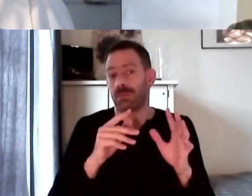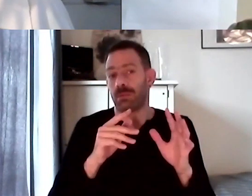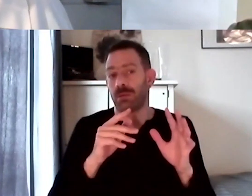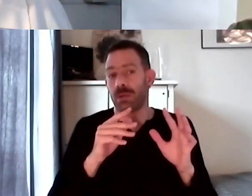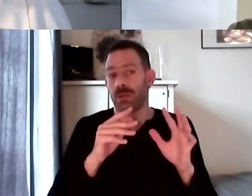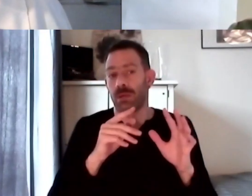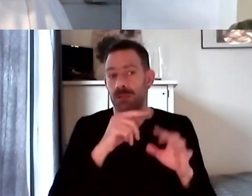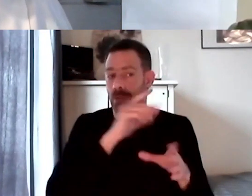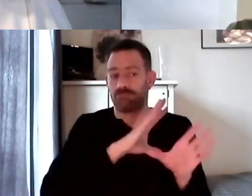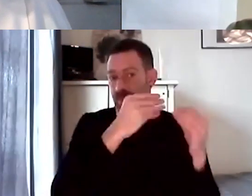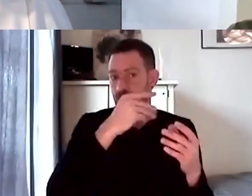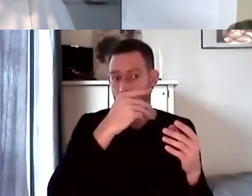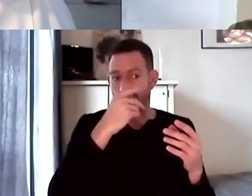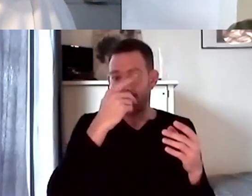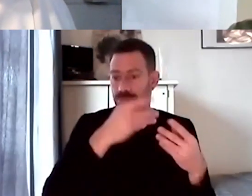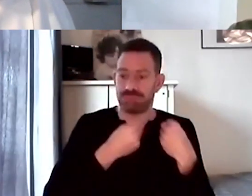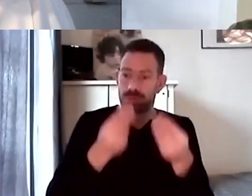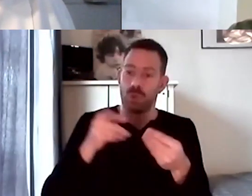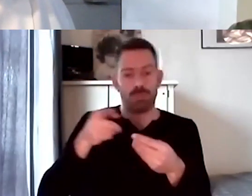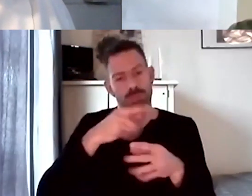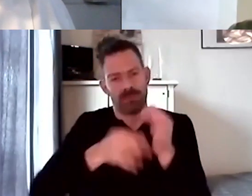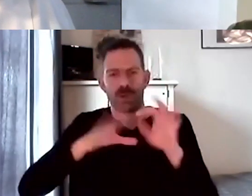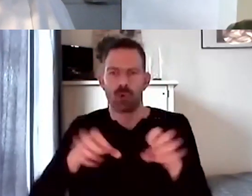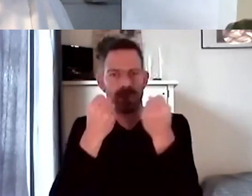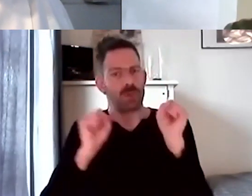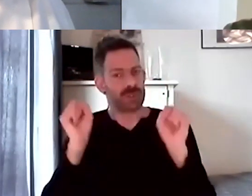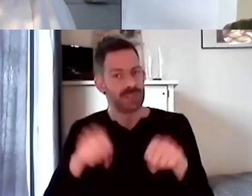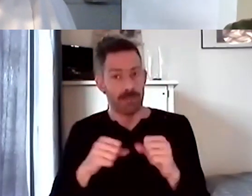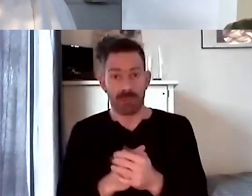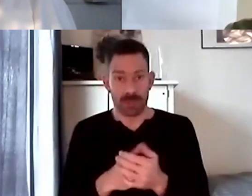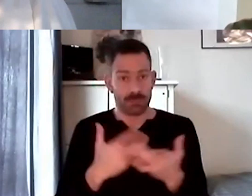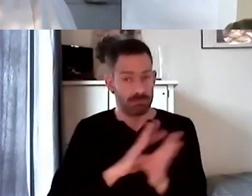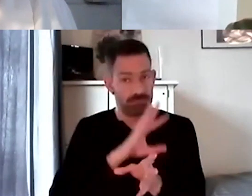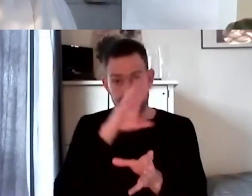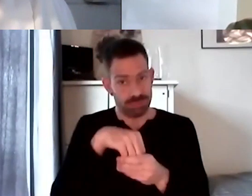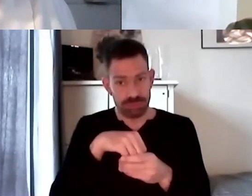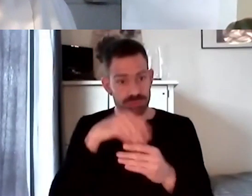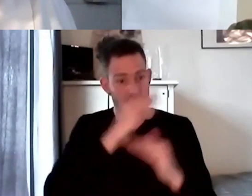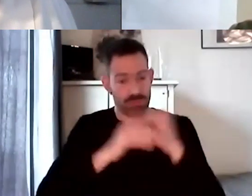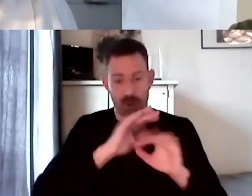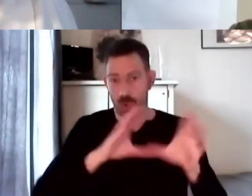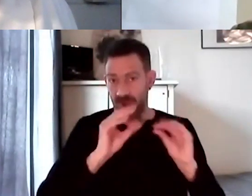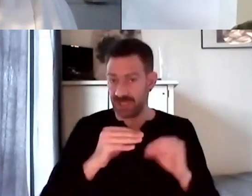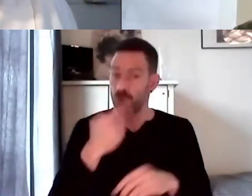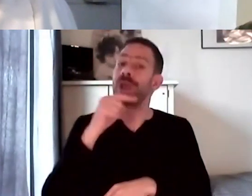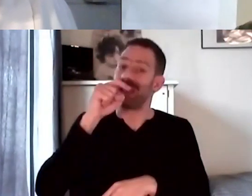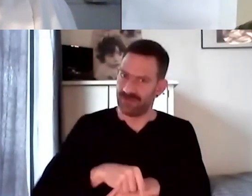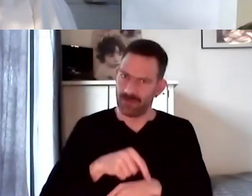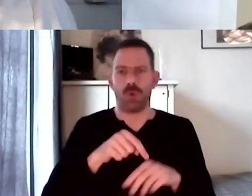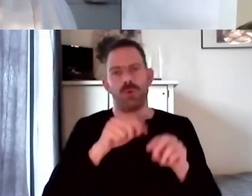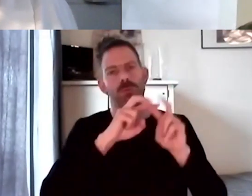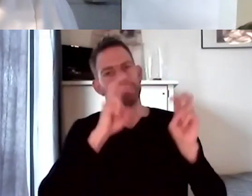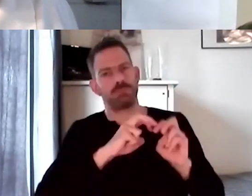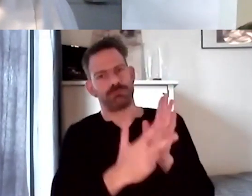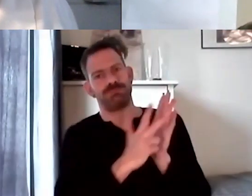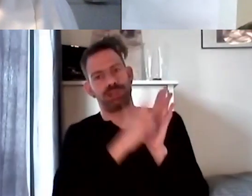à développer le bilan de compétences, et ça rentre dans le cadre de la formation. Donc, il faut être certifié et il faut que vous demandiez cette formation